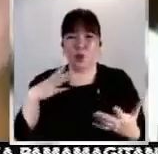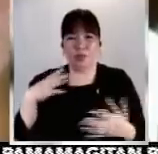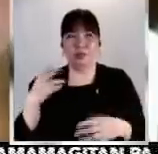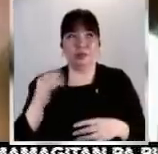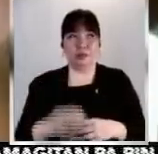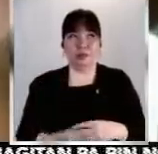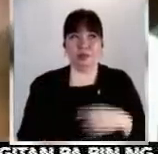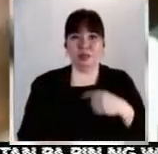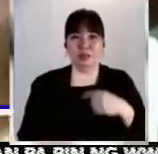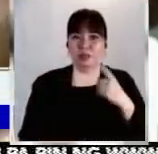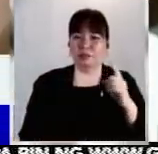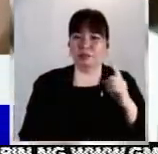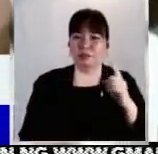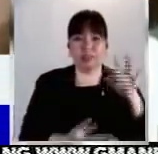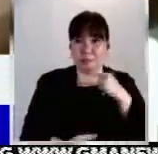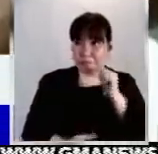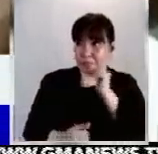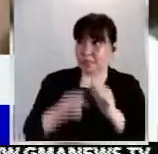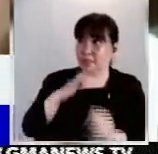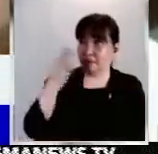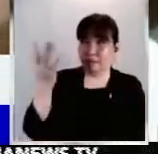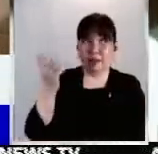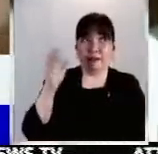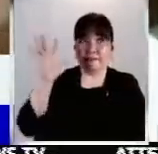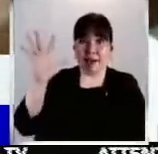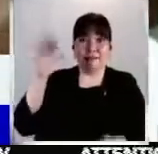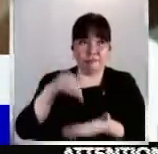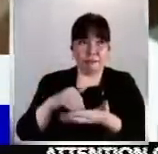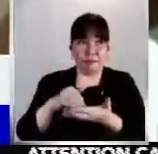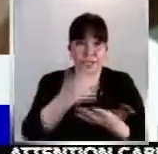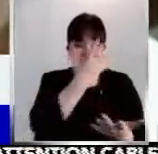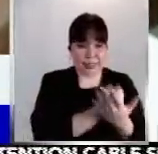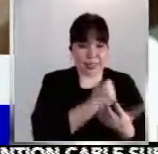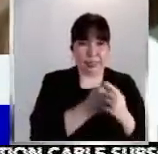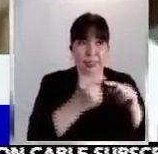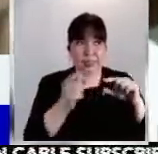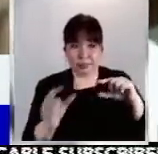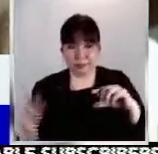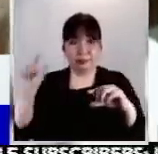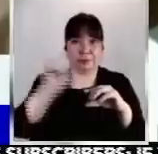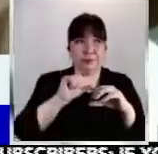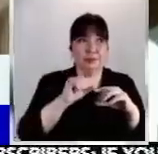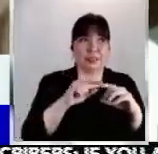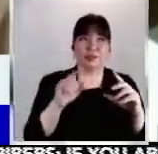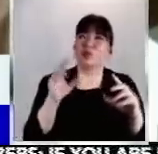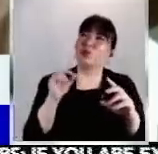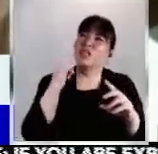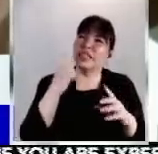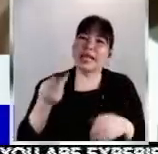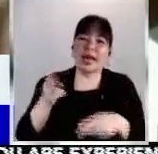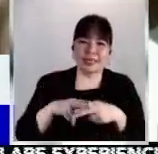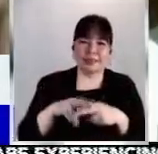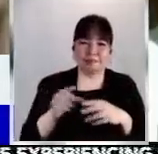that's on top of a much higher compensation. Parang kung lang ho yun, dagdag lang ho yun dun